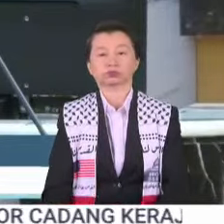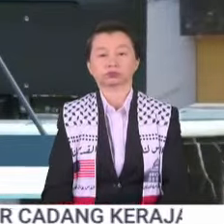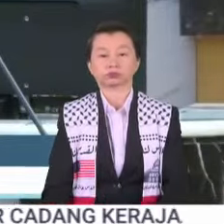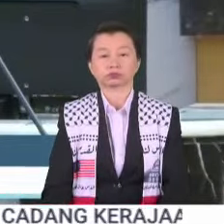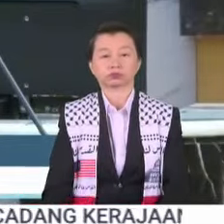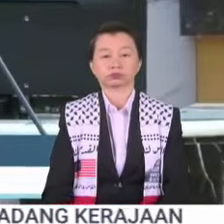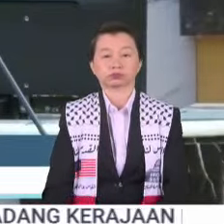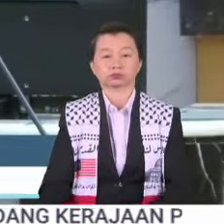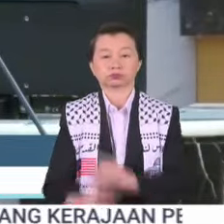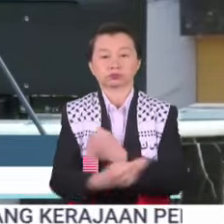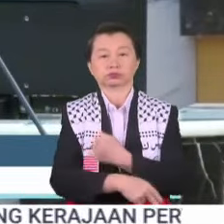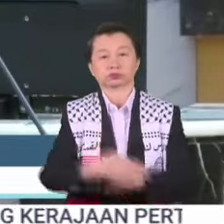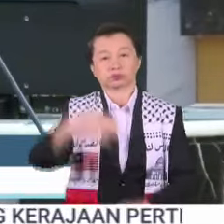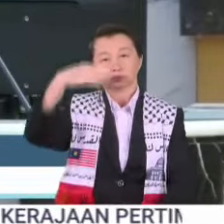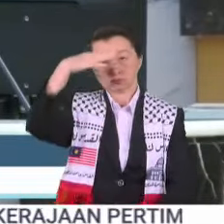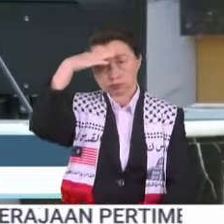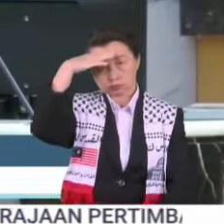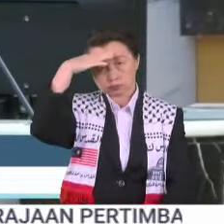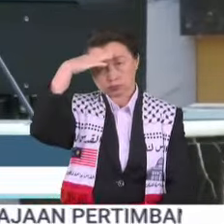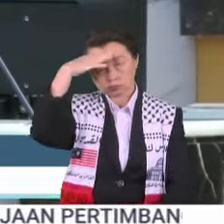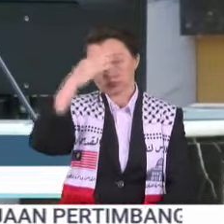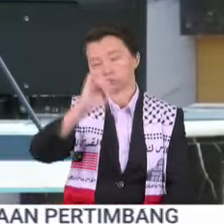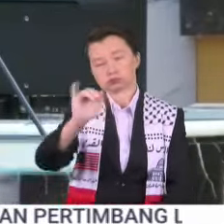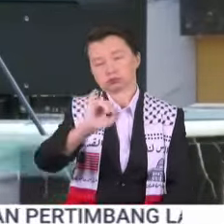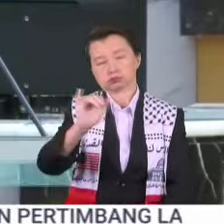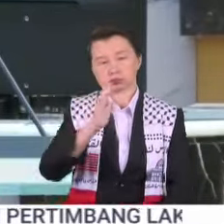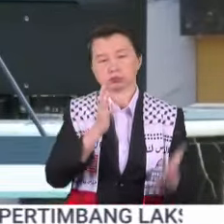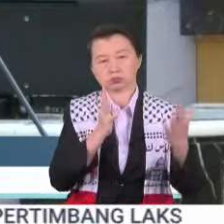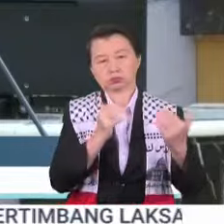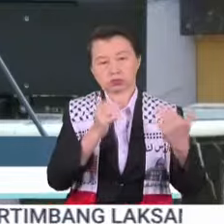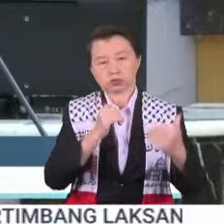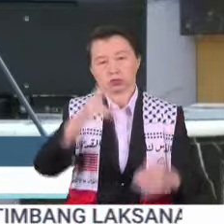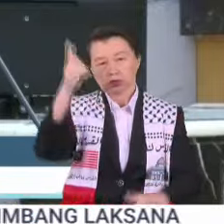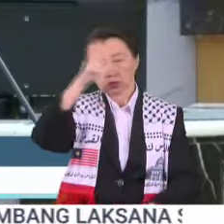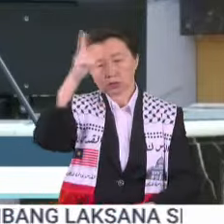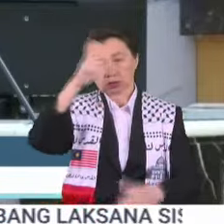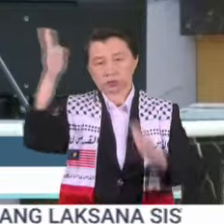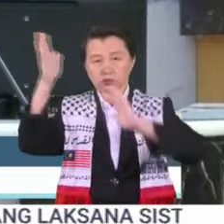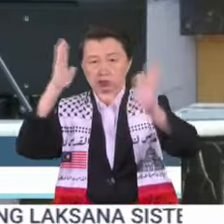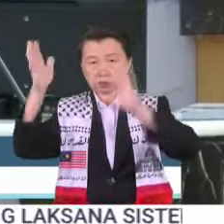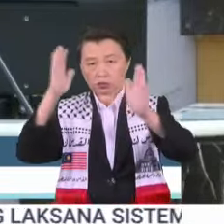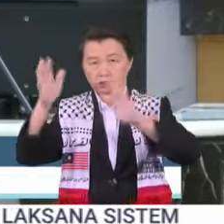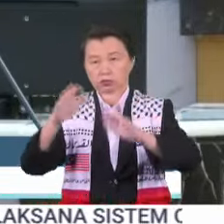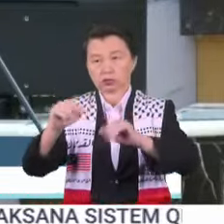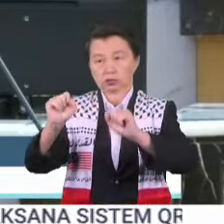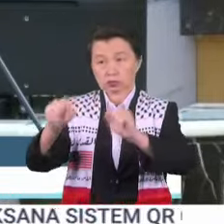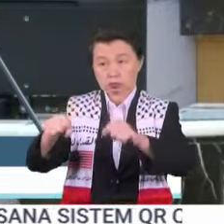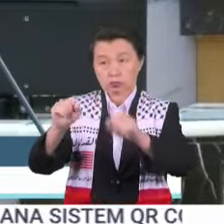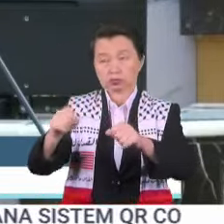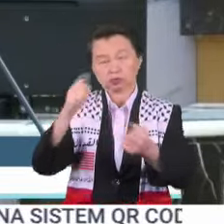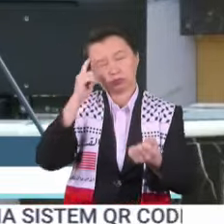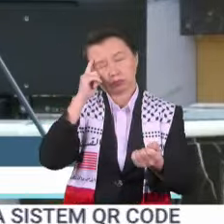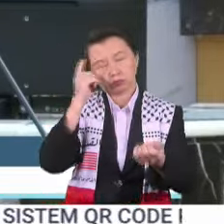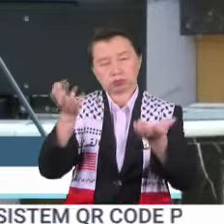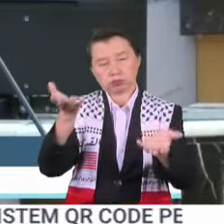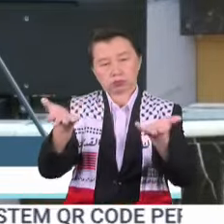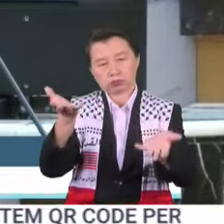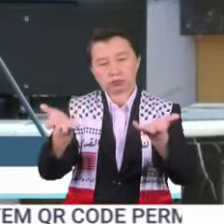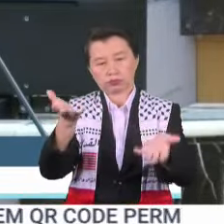Negeri Johor juga berharap kerajaan persekutuan dapat